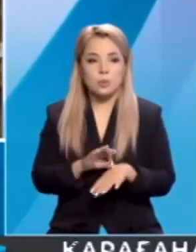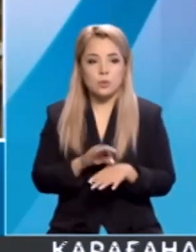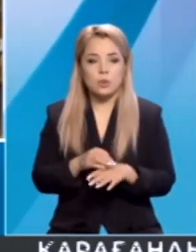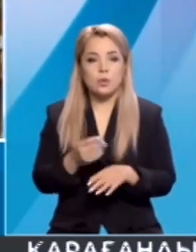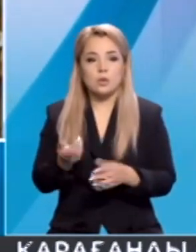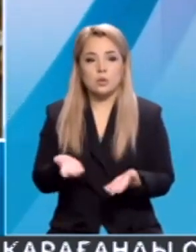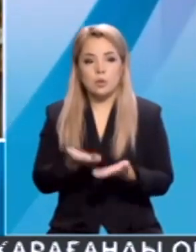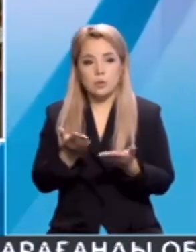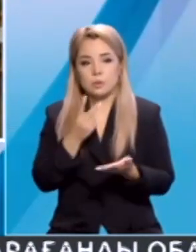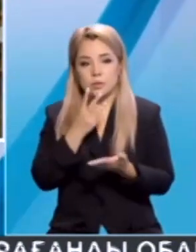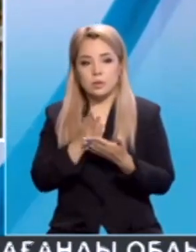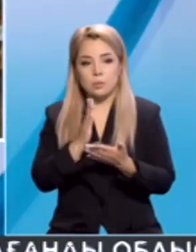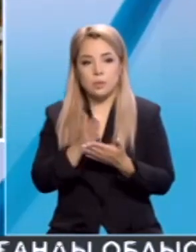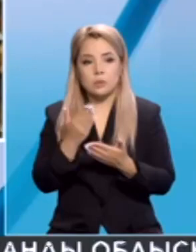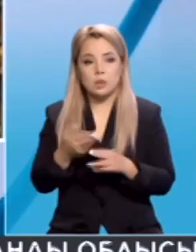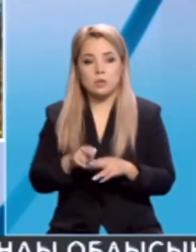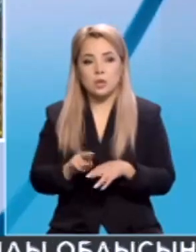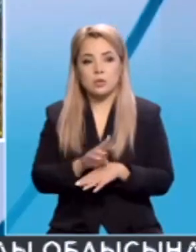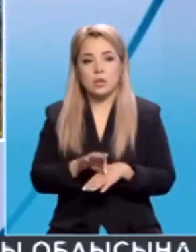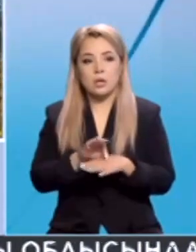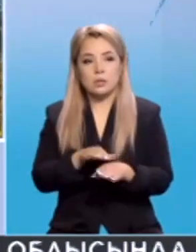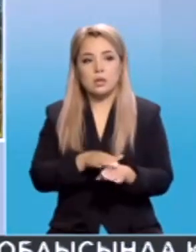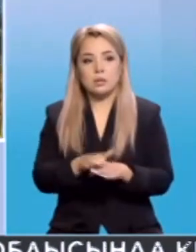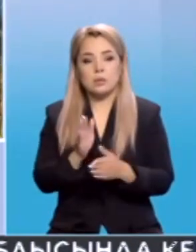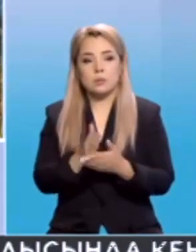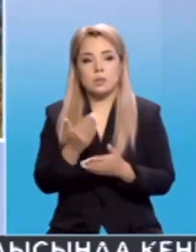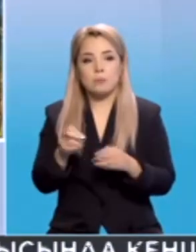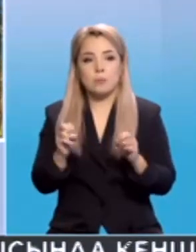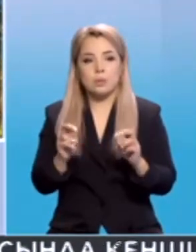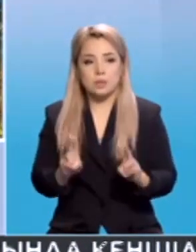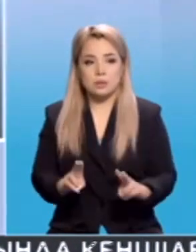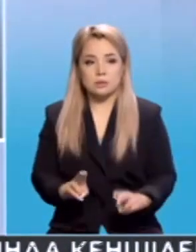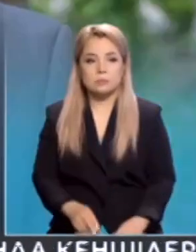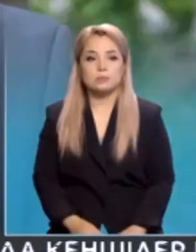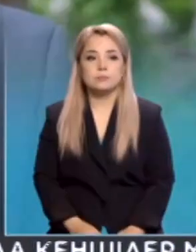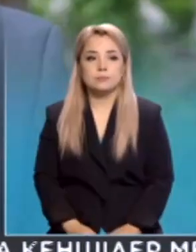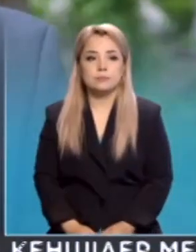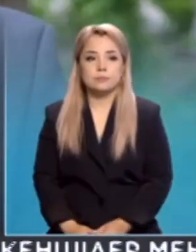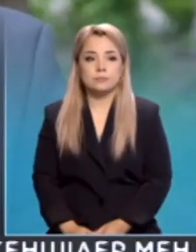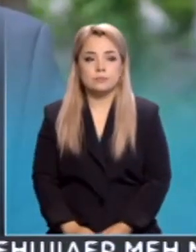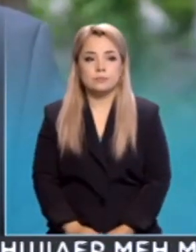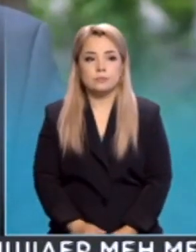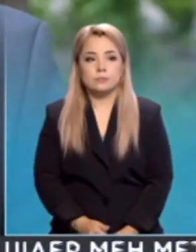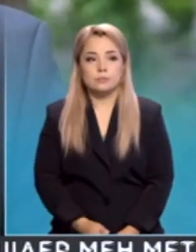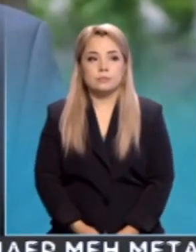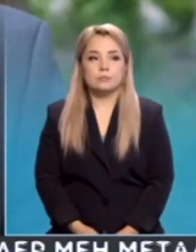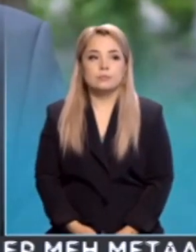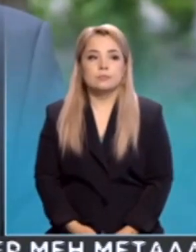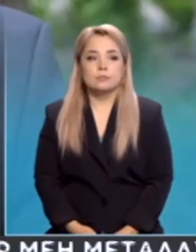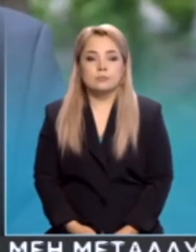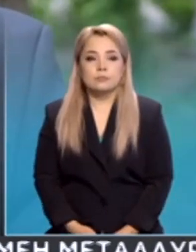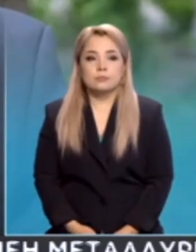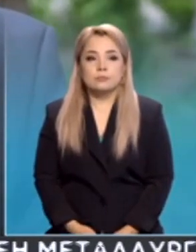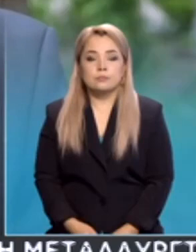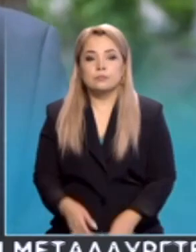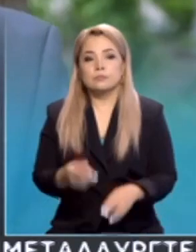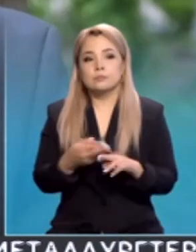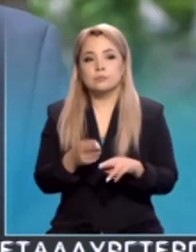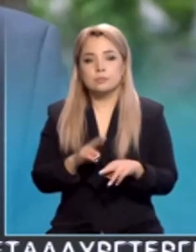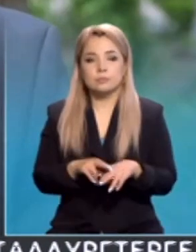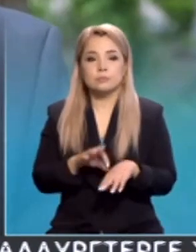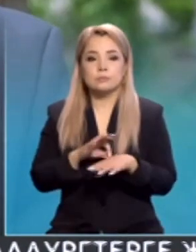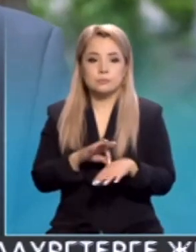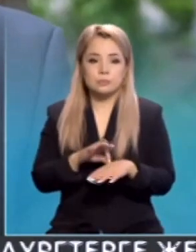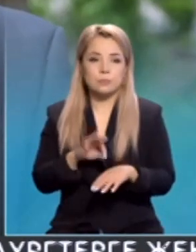өте жеңіл өтеді. Әрі оның емі бар, дейді мамандар. Тырысқақ ауруы бұл фекалды,